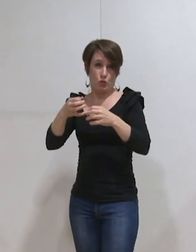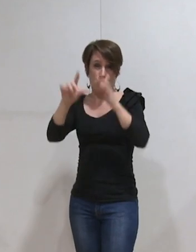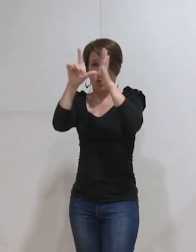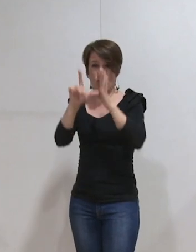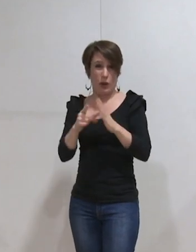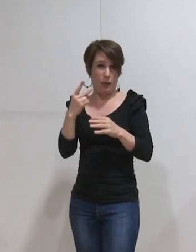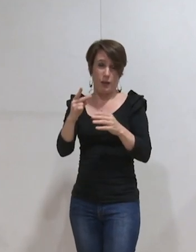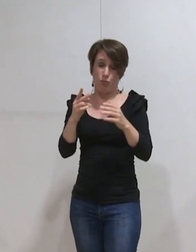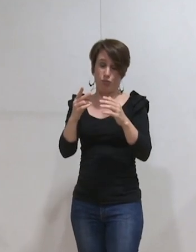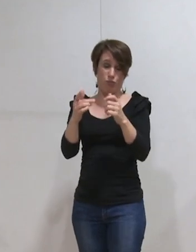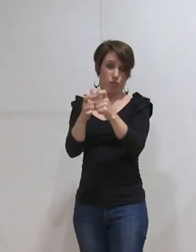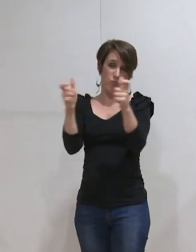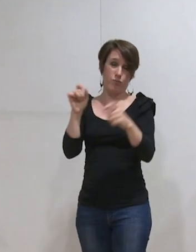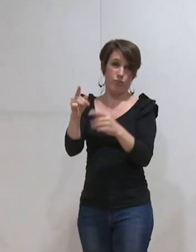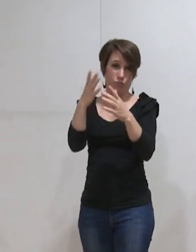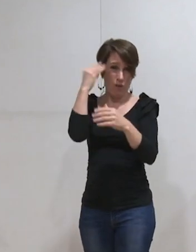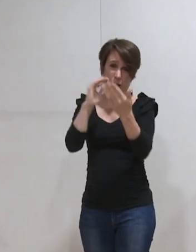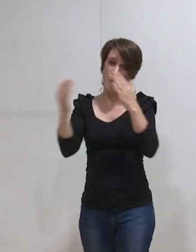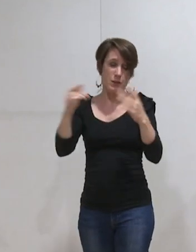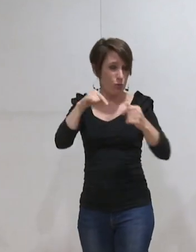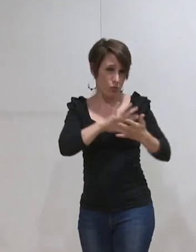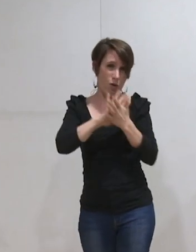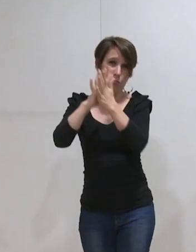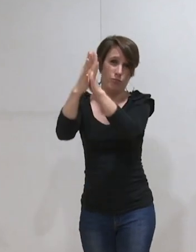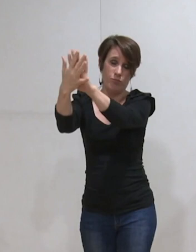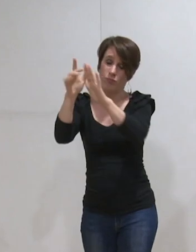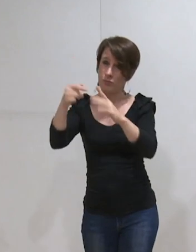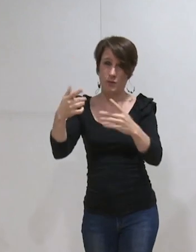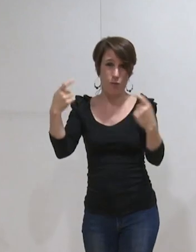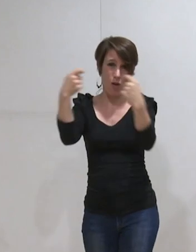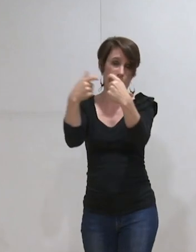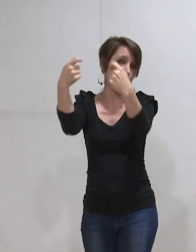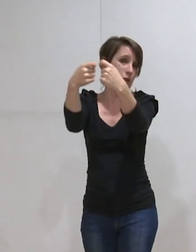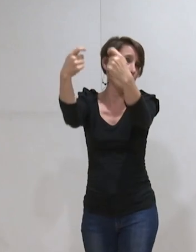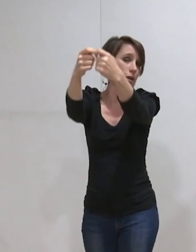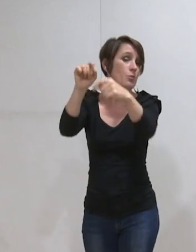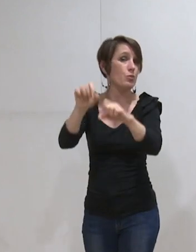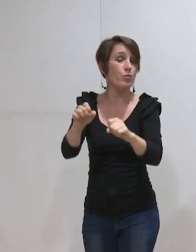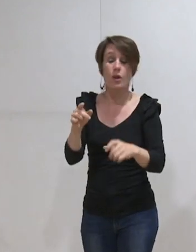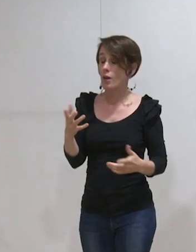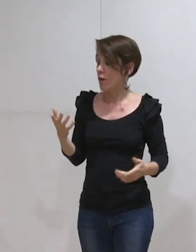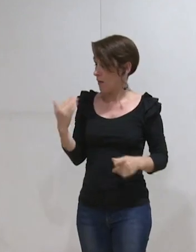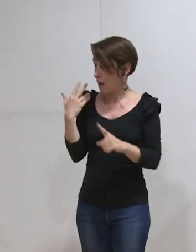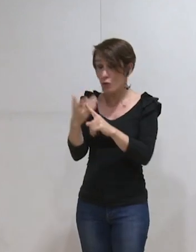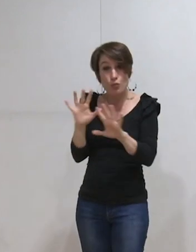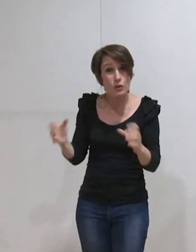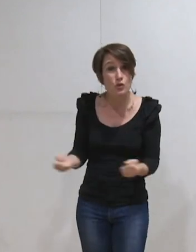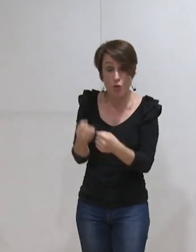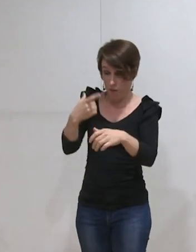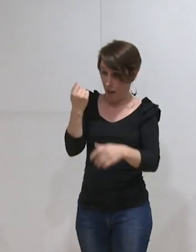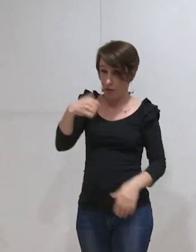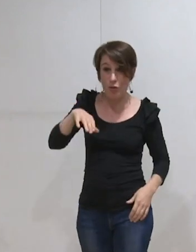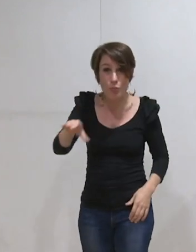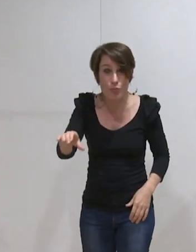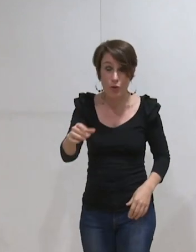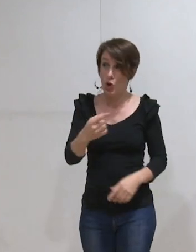celle-ci va évoluer pour se mettre en phase avec les enjeux territoriaux et financiers depuis le sauvetage d'alpexo seules les collectivités locales ville de